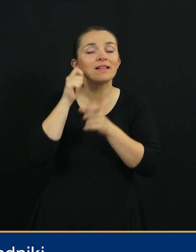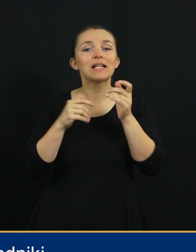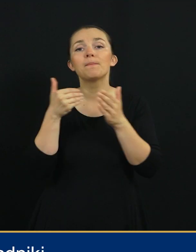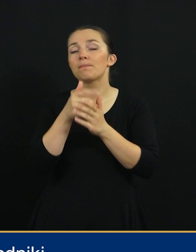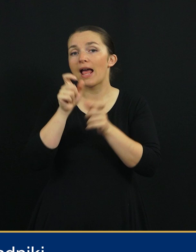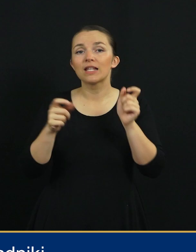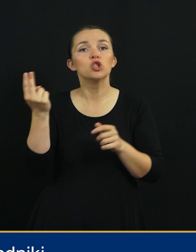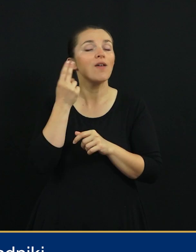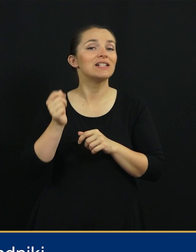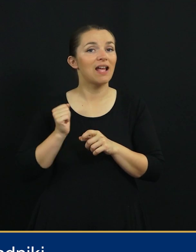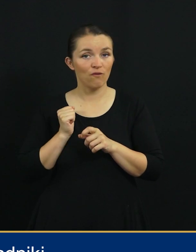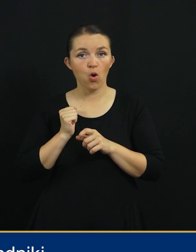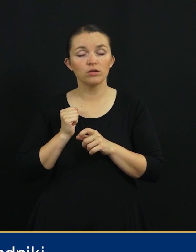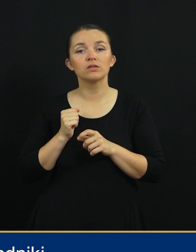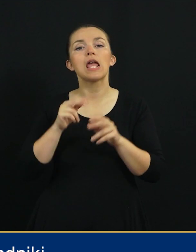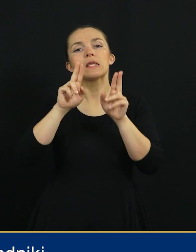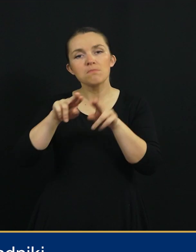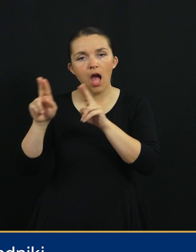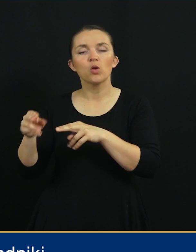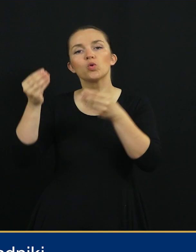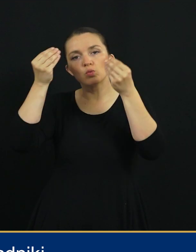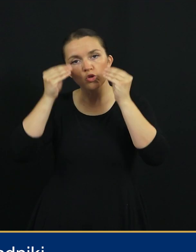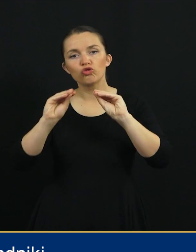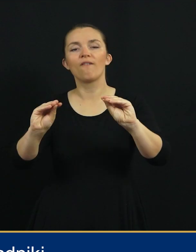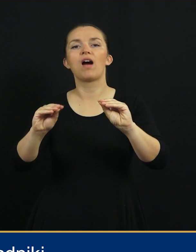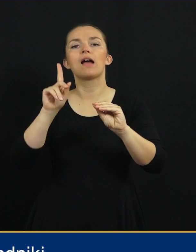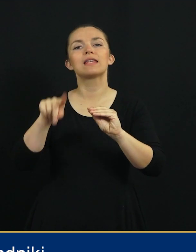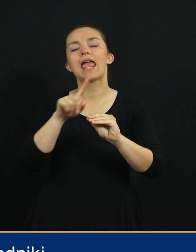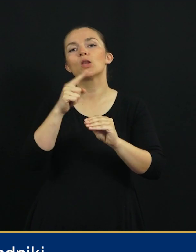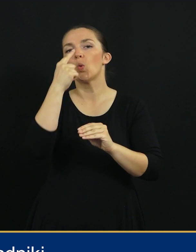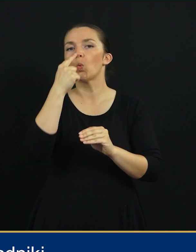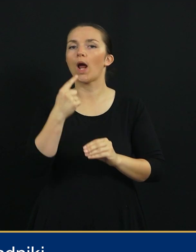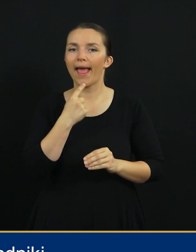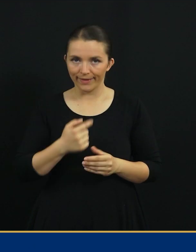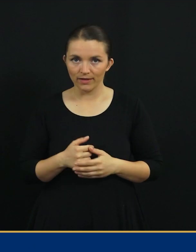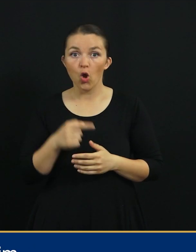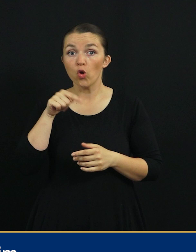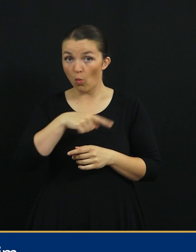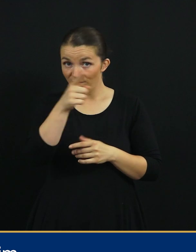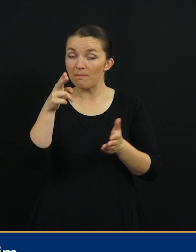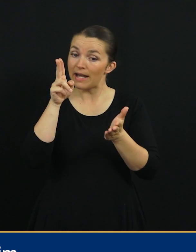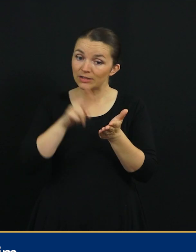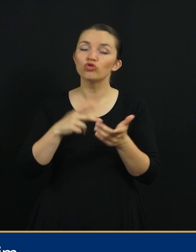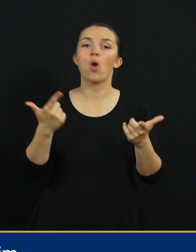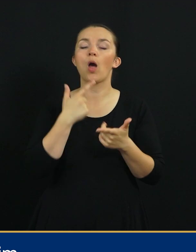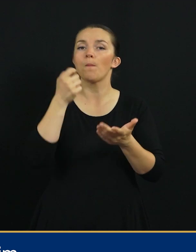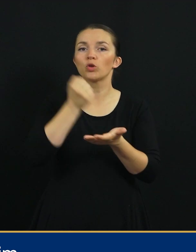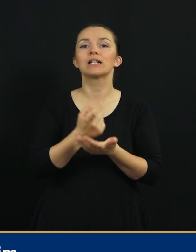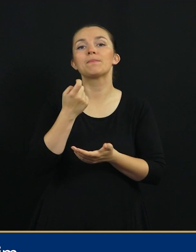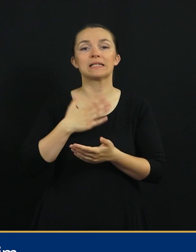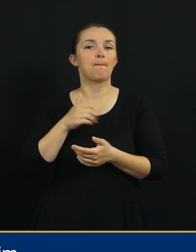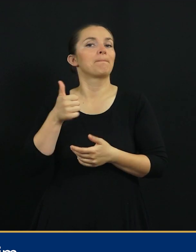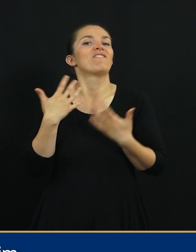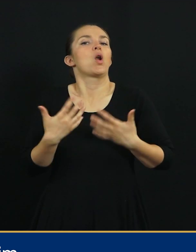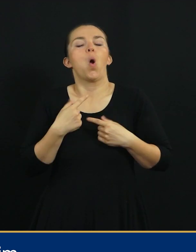pripadniki Slovenske vojske uživajo spoštovanje in ugled. To vam resnično lahko potrdim iz prve